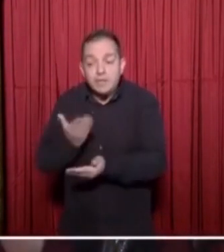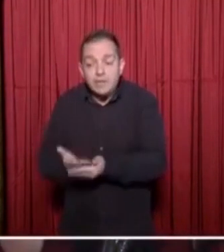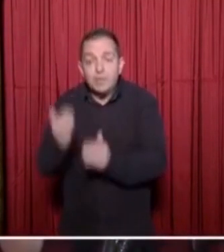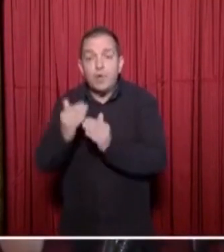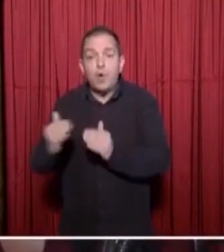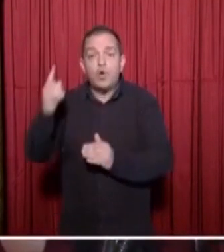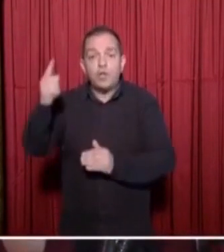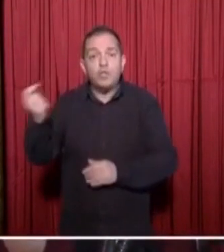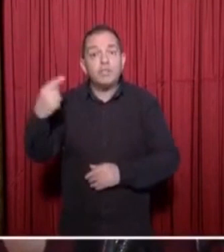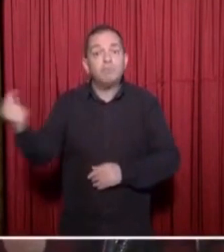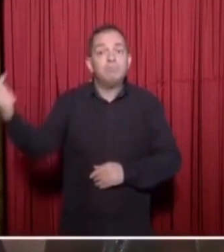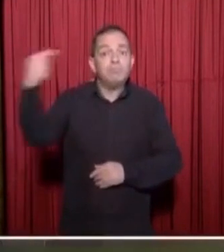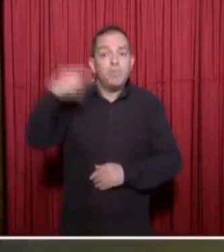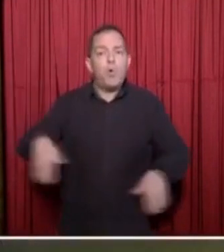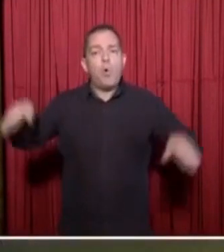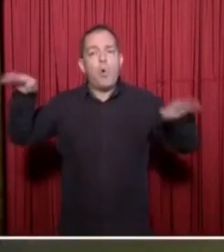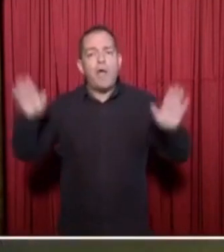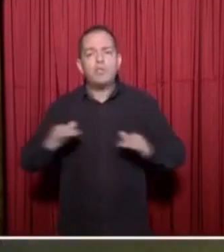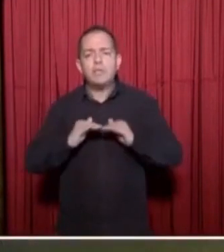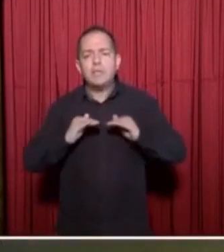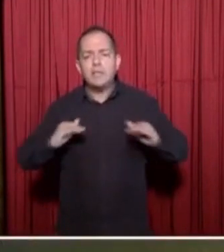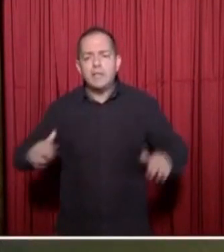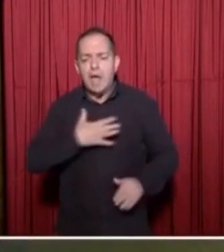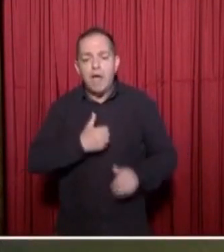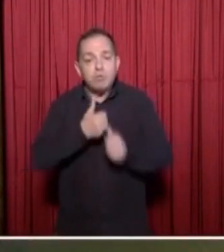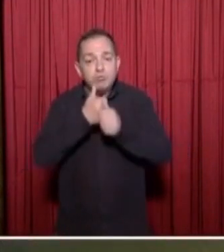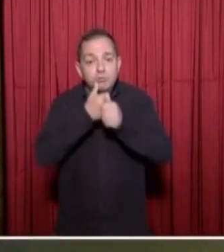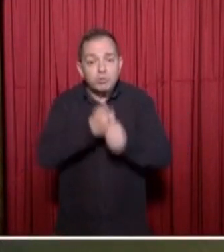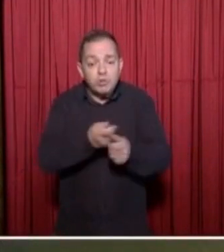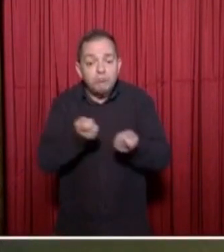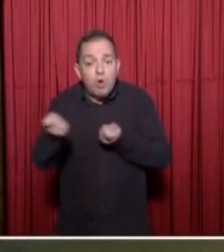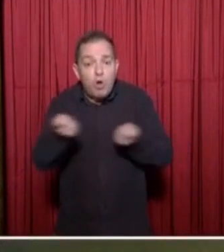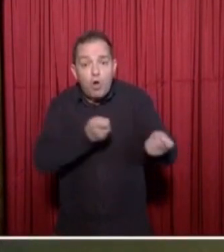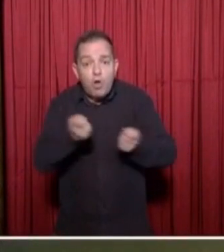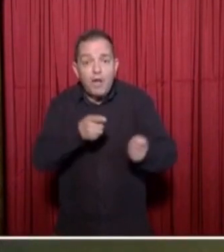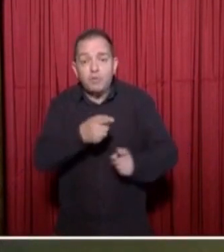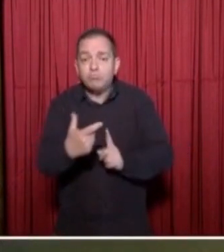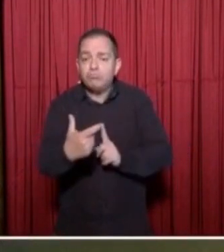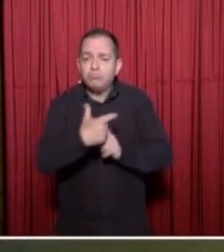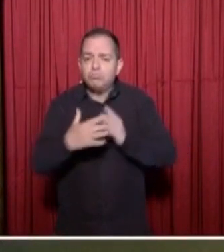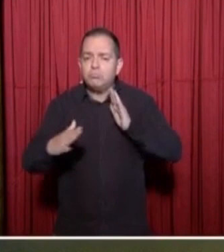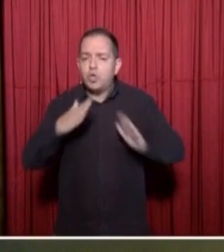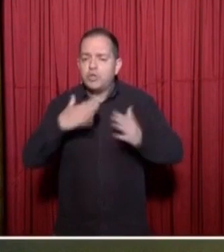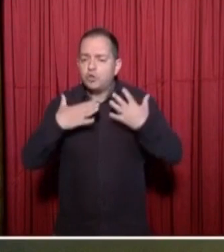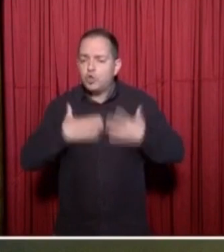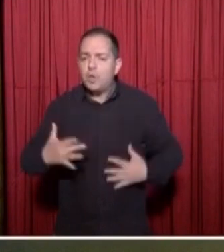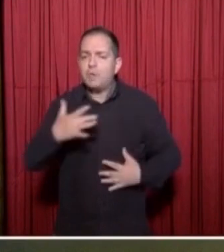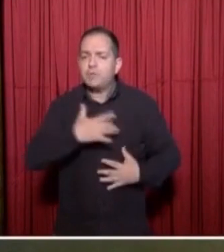Άγγελων ειρήνης πιστών οδηγών, φύλακα των ψυχών και των σωμάτων ημών, παρά του